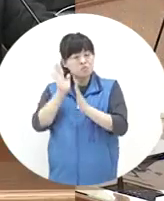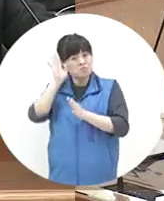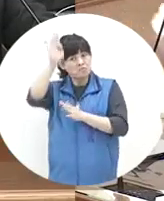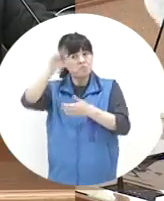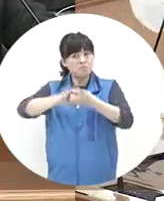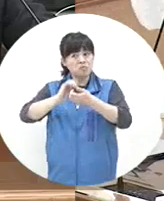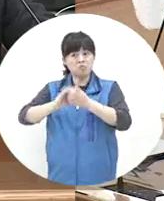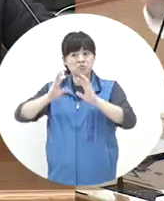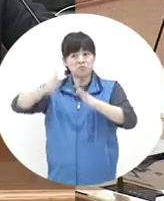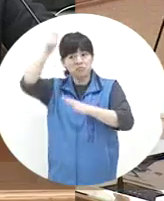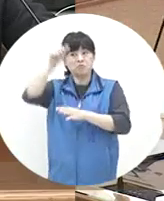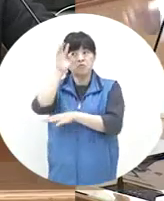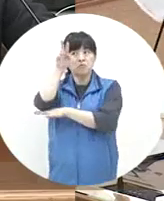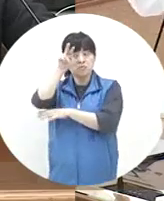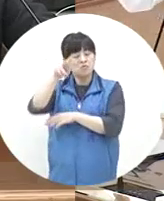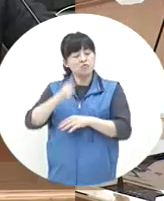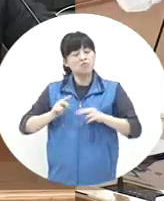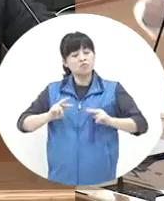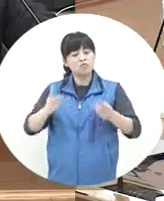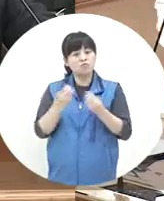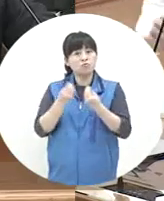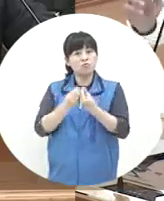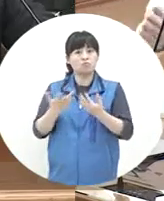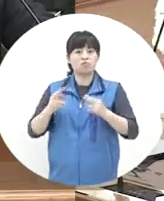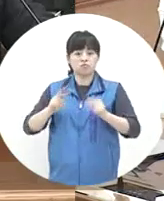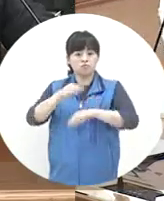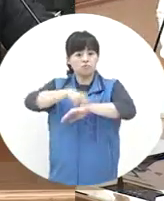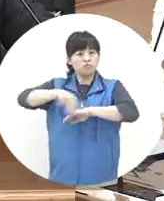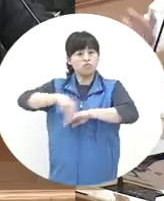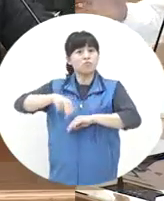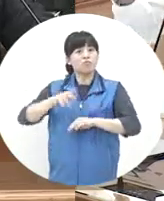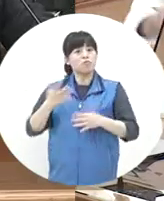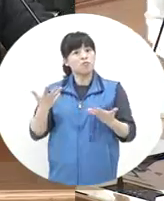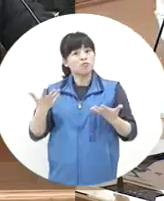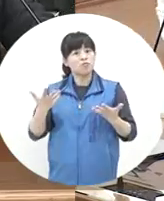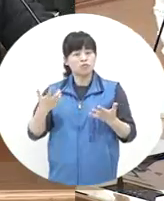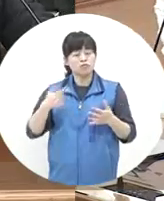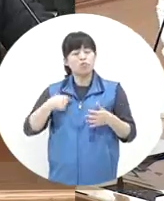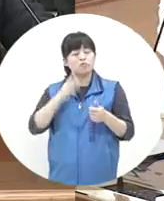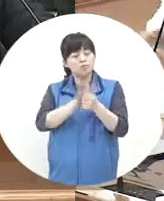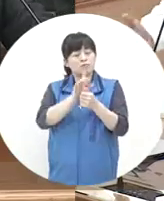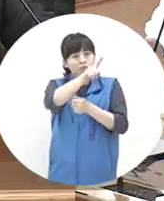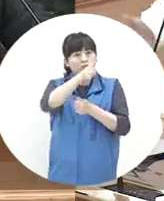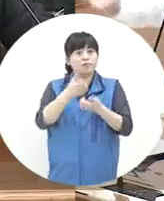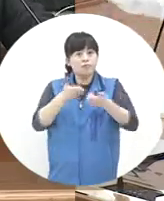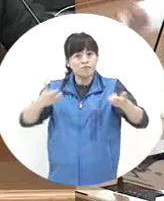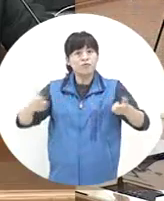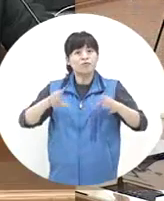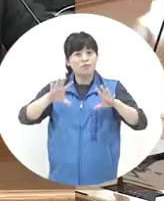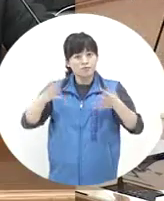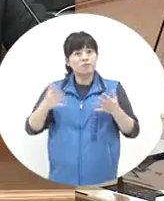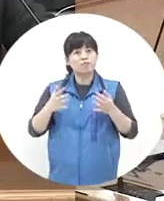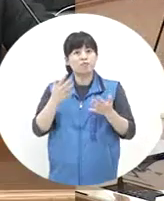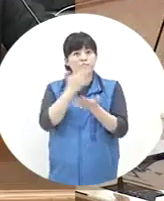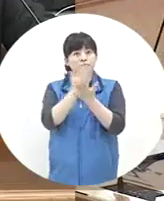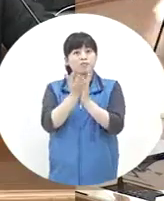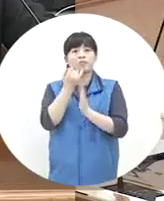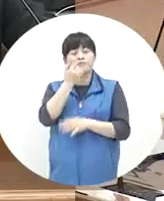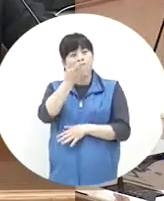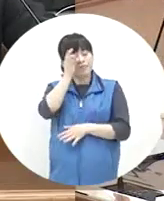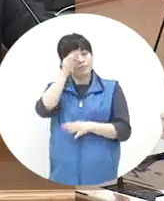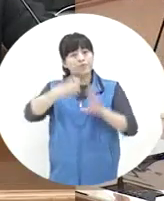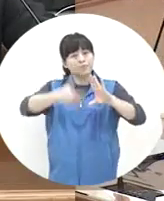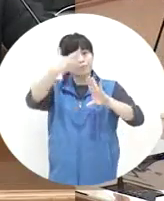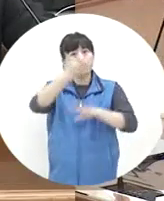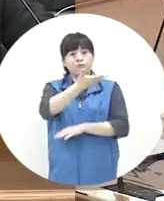统的政见，你要怎么改？要怎么改？基本上哦，我帮你归类啦，大致上有好几种啊。第一个就